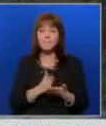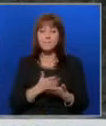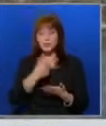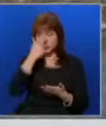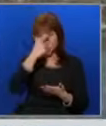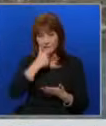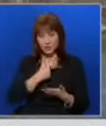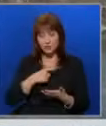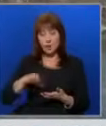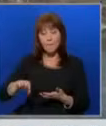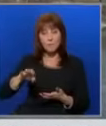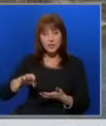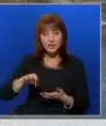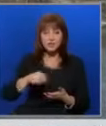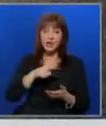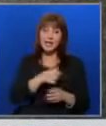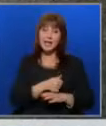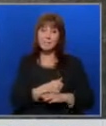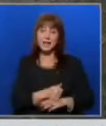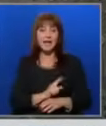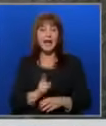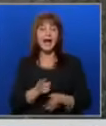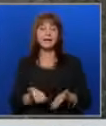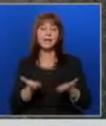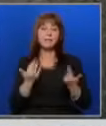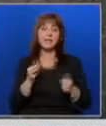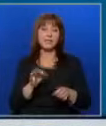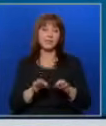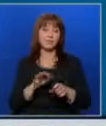между поръчителя и пострадалия, а не предизборен натиск.